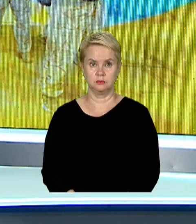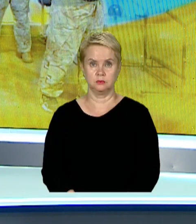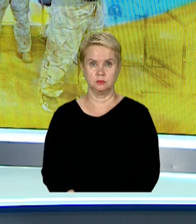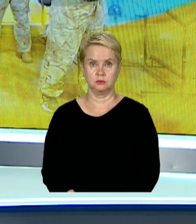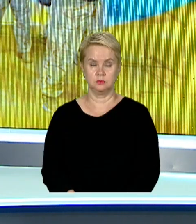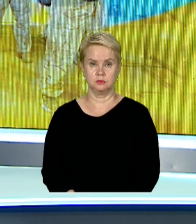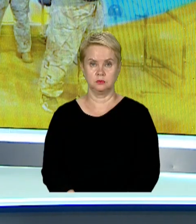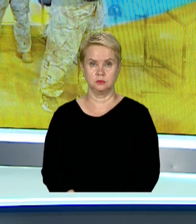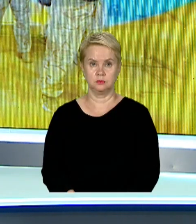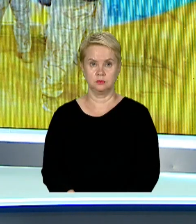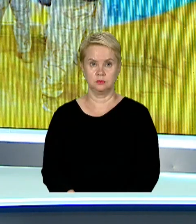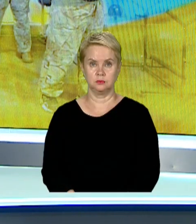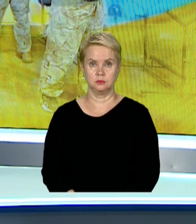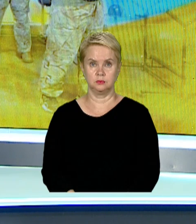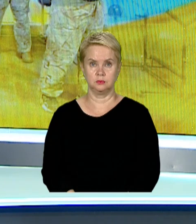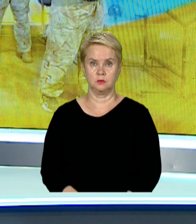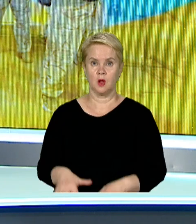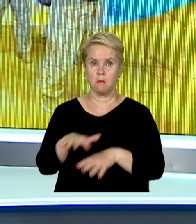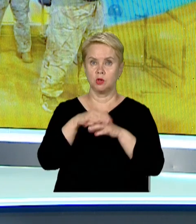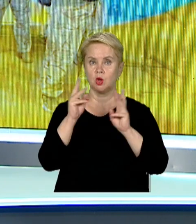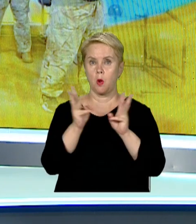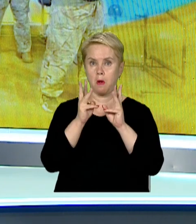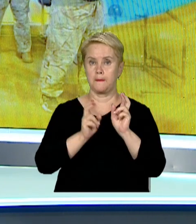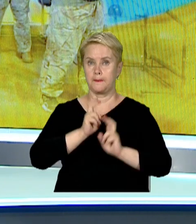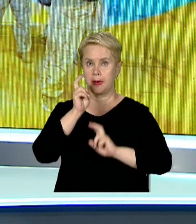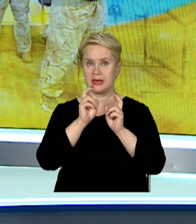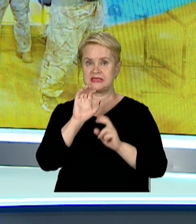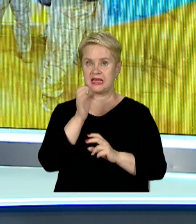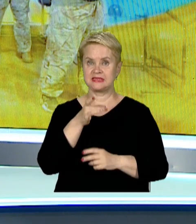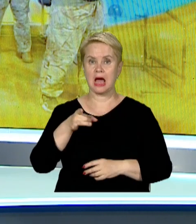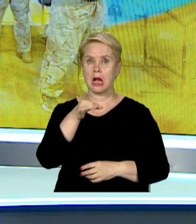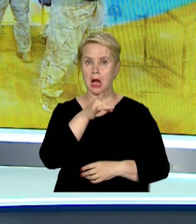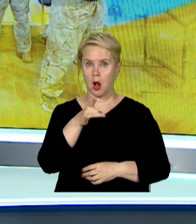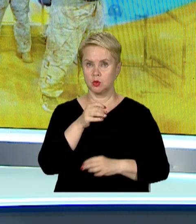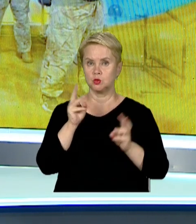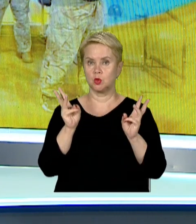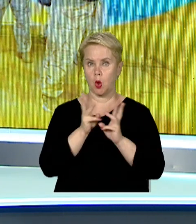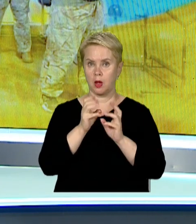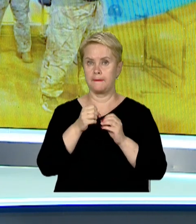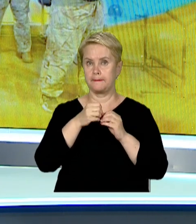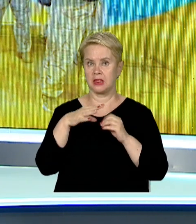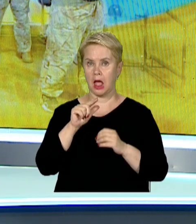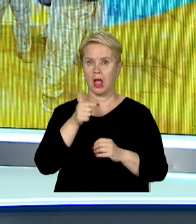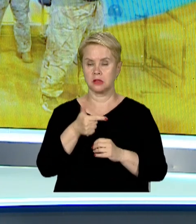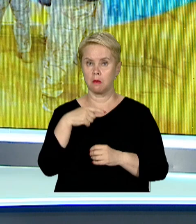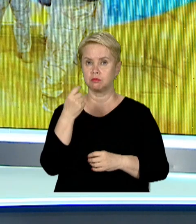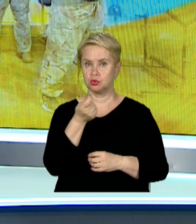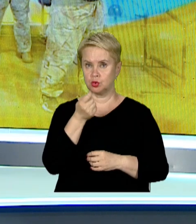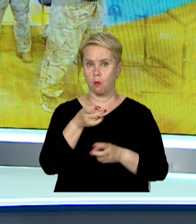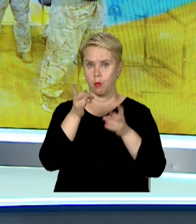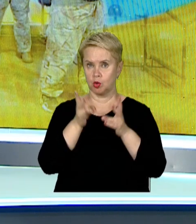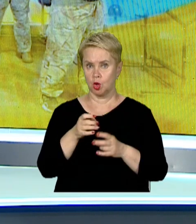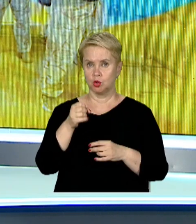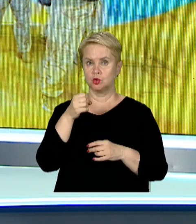мови Мелітіна Глушко. Масштабна пожежа на підприємстві Синельниківського району. Згоріло 15 гектарів пшениці та